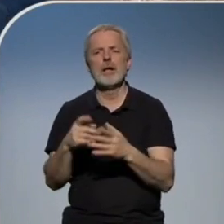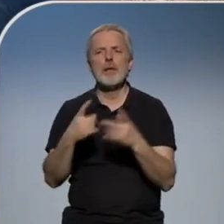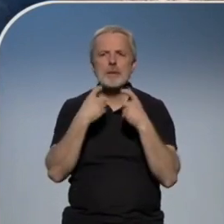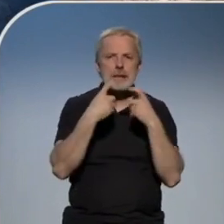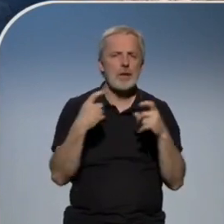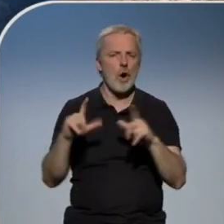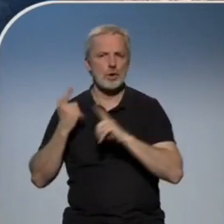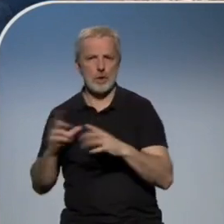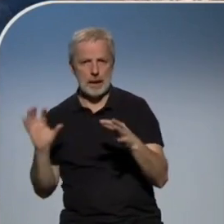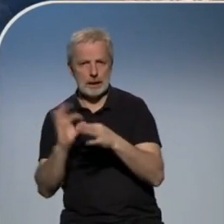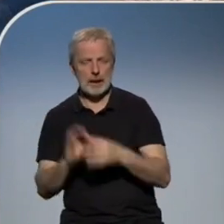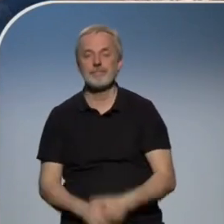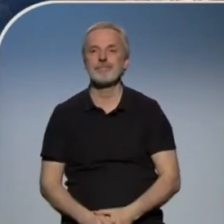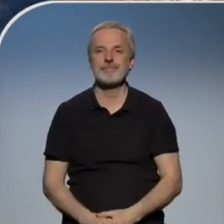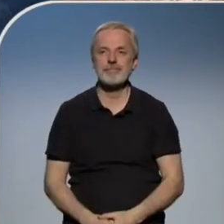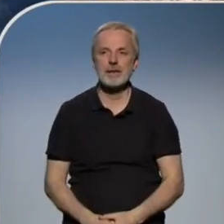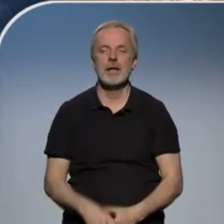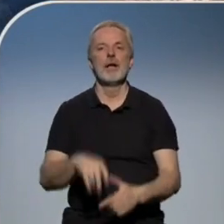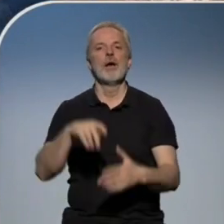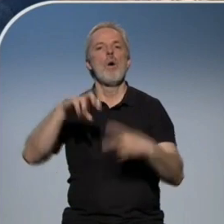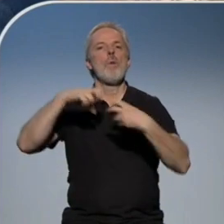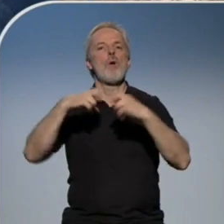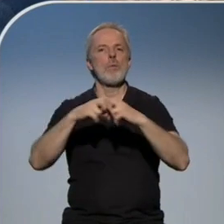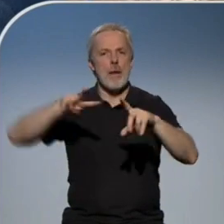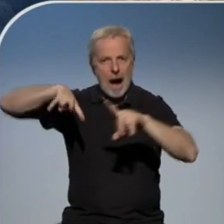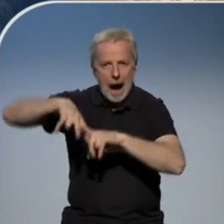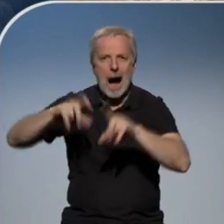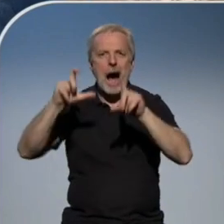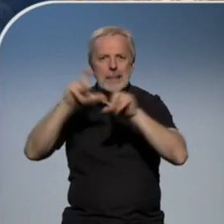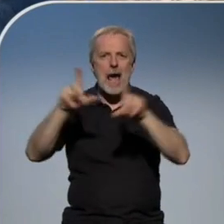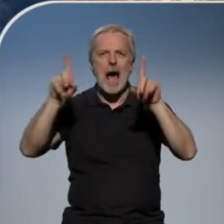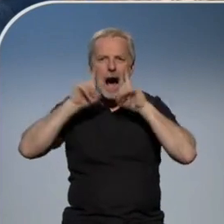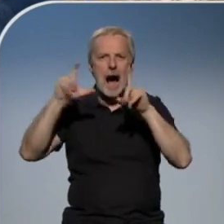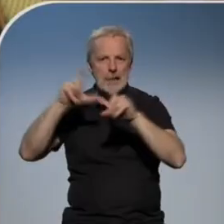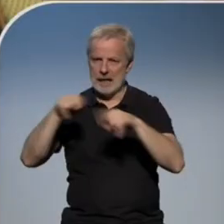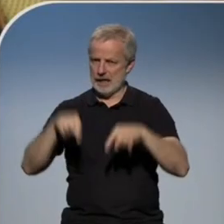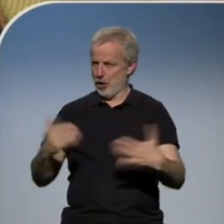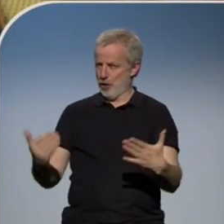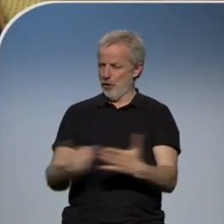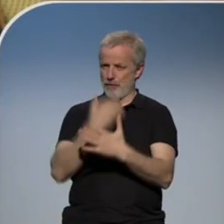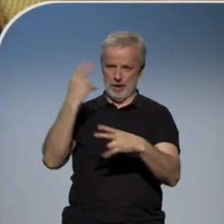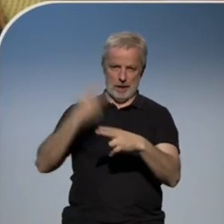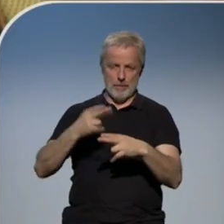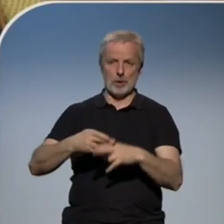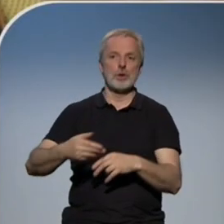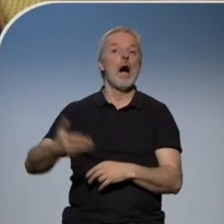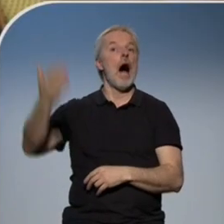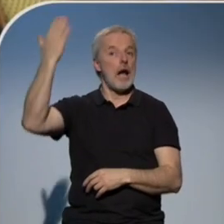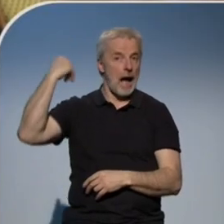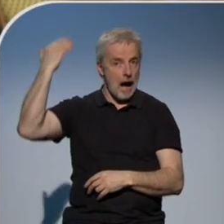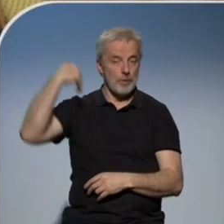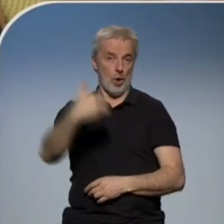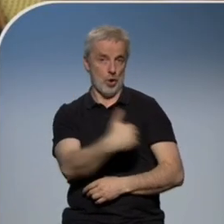obrátit? Ono v podstatě ADHD je zase taková novinka posledních desítek let a už kdysi dávno nám říkali na